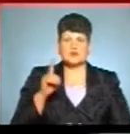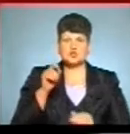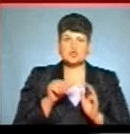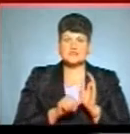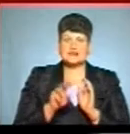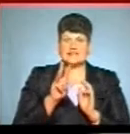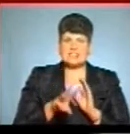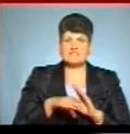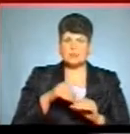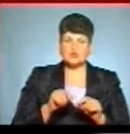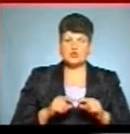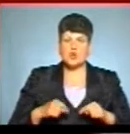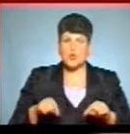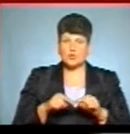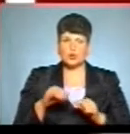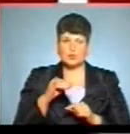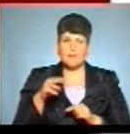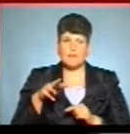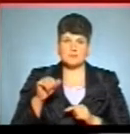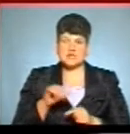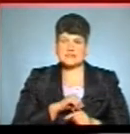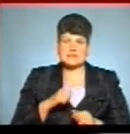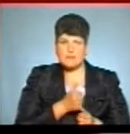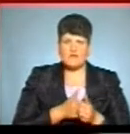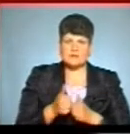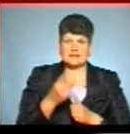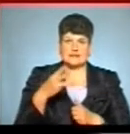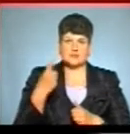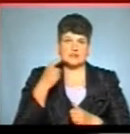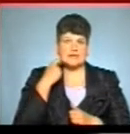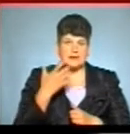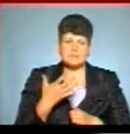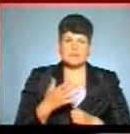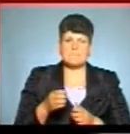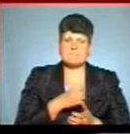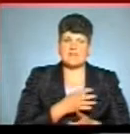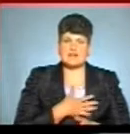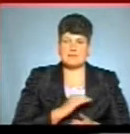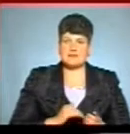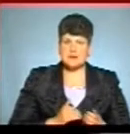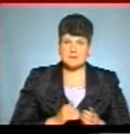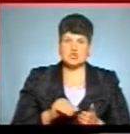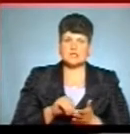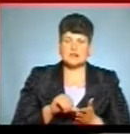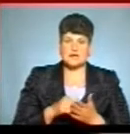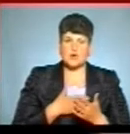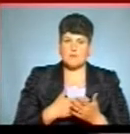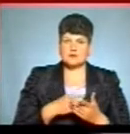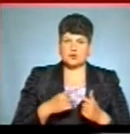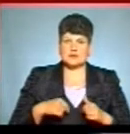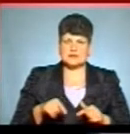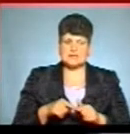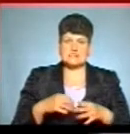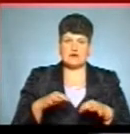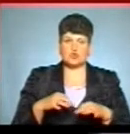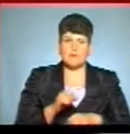Шістдесят третій виборчий округ. Юлія Мамчак – самовисуванець. 31 рік, приватний підприємець. Членкиня громадської організації